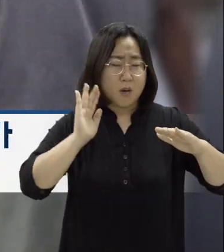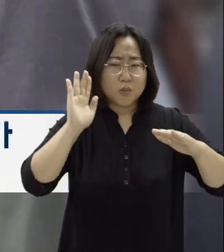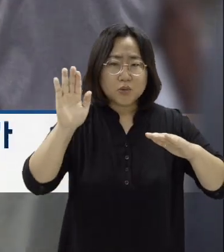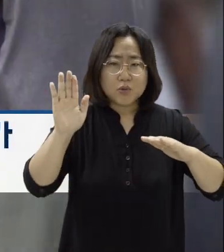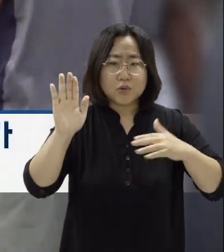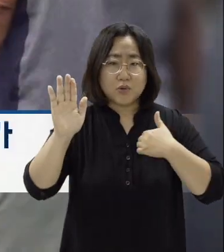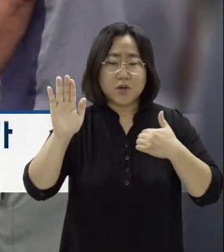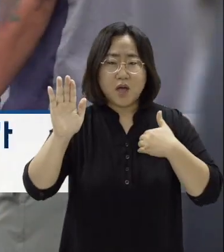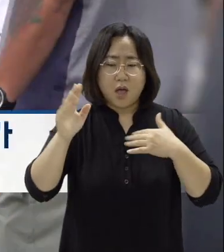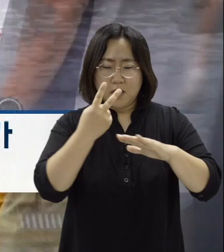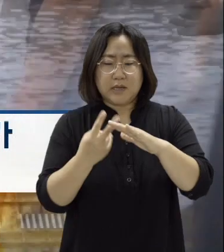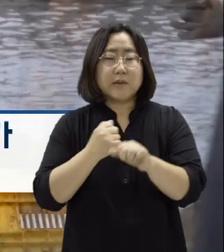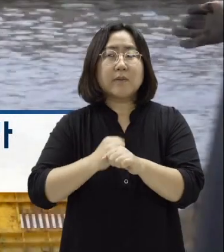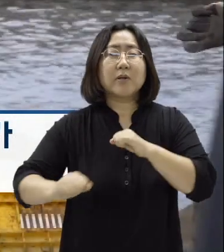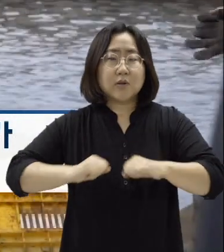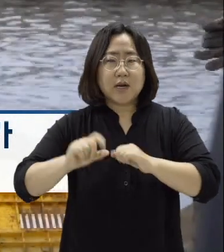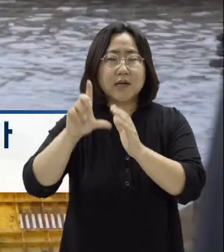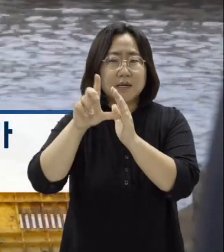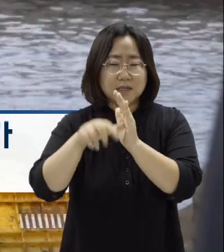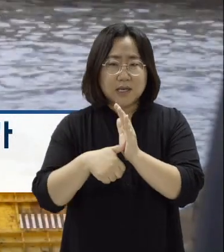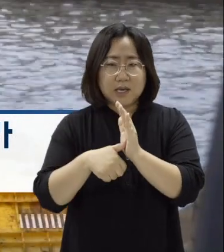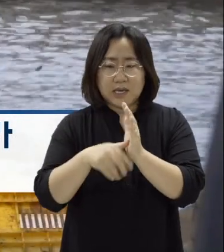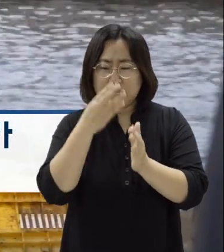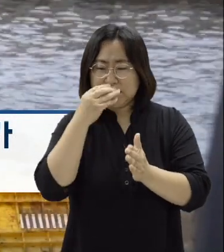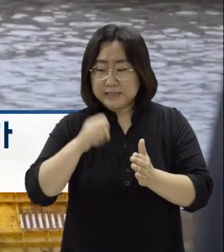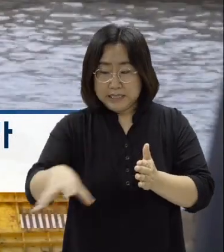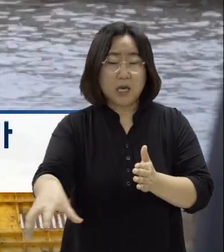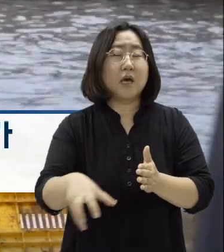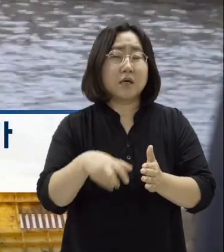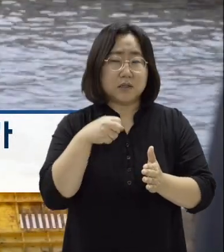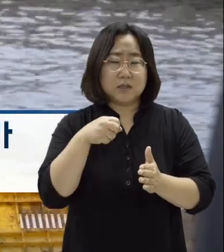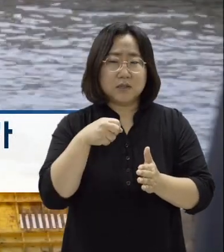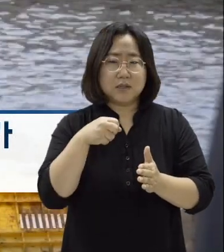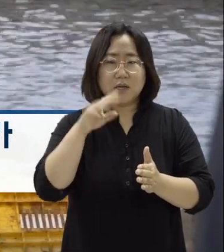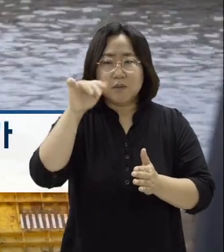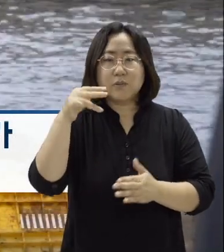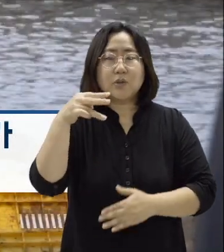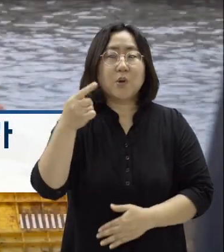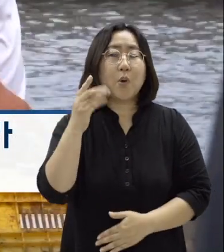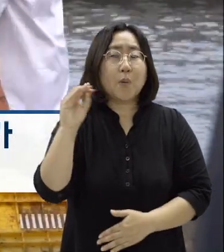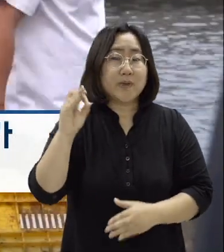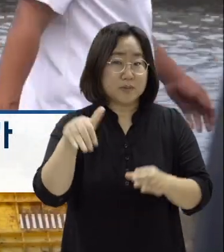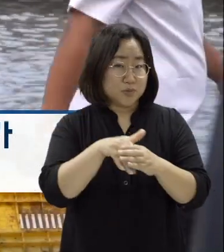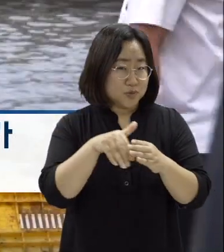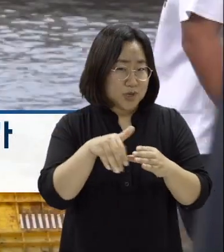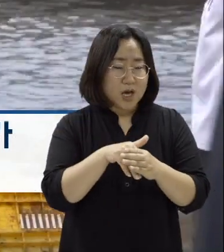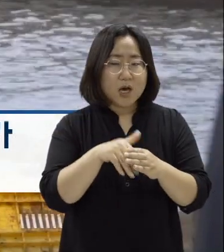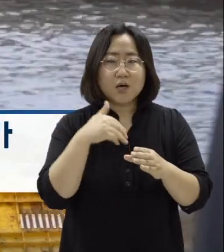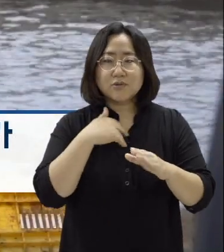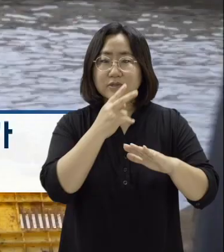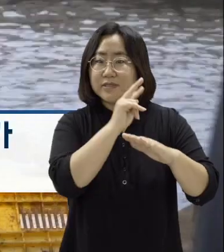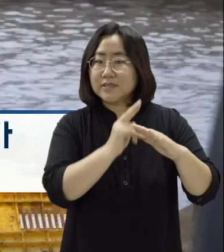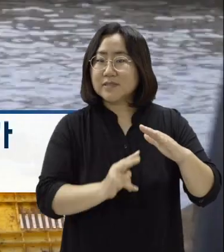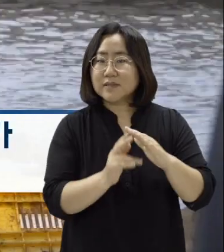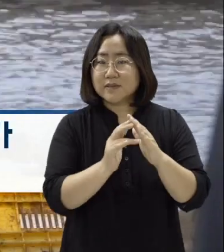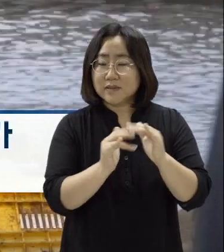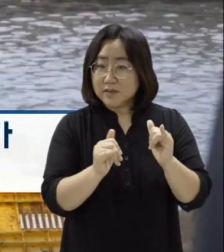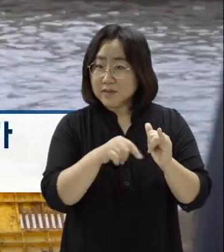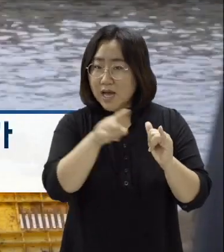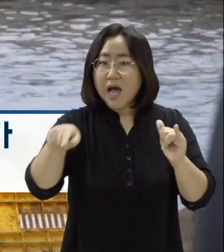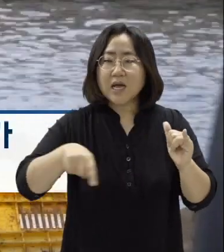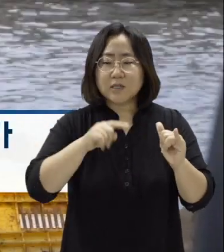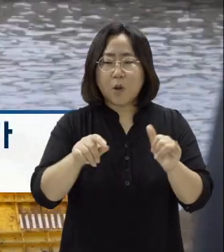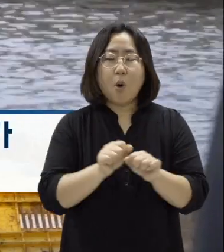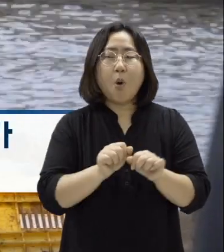다이빙을 하면서 쓰레기도 줍는 플로빙 문화가 우리 잠수인들 사이에서